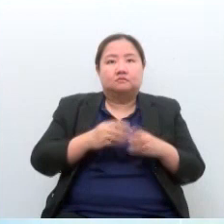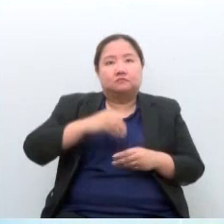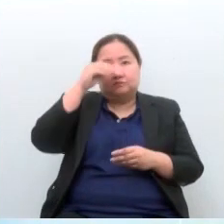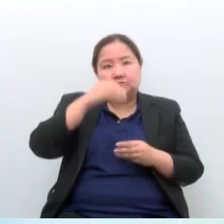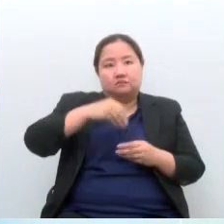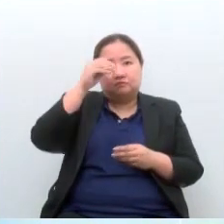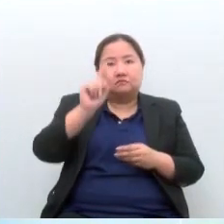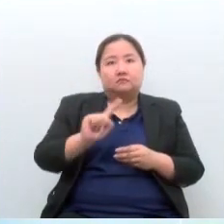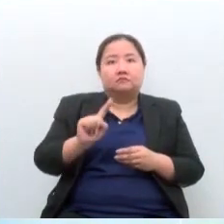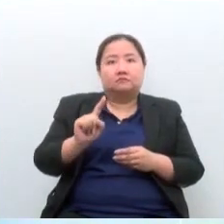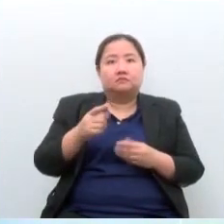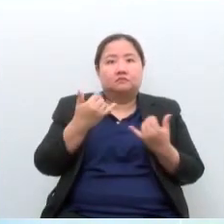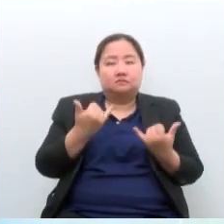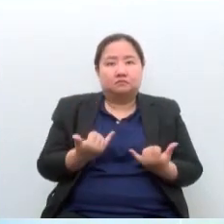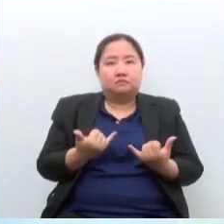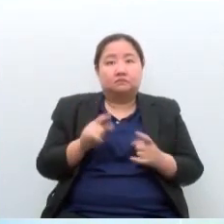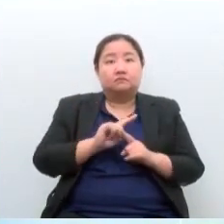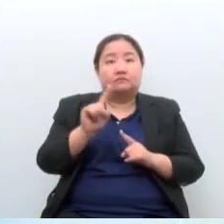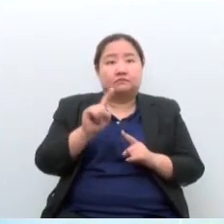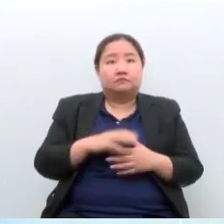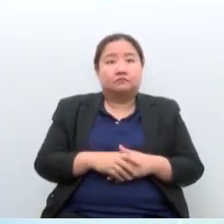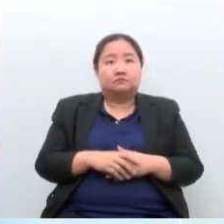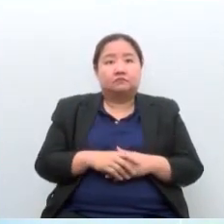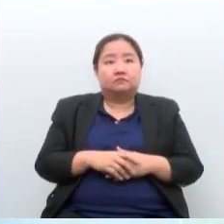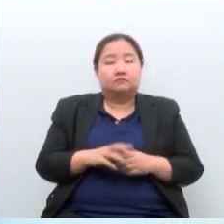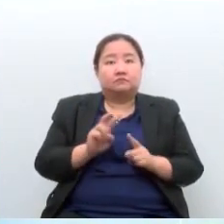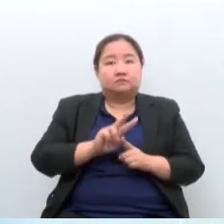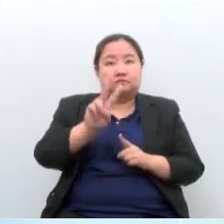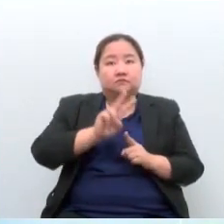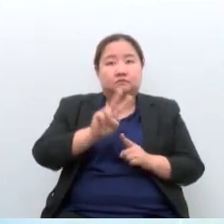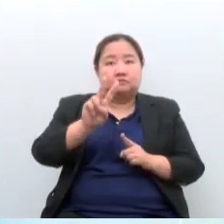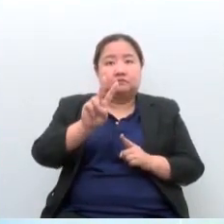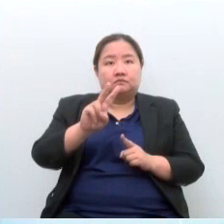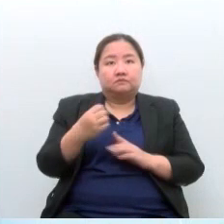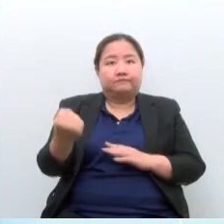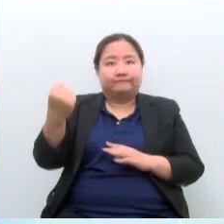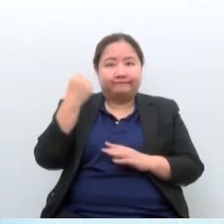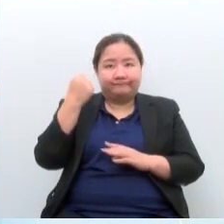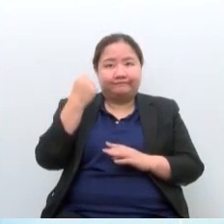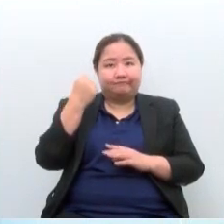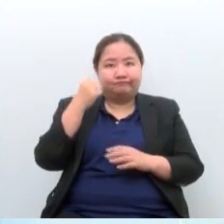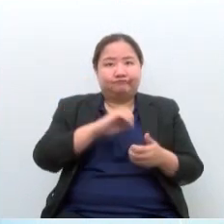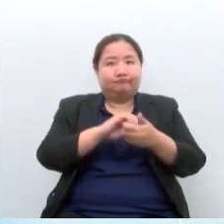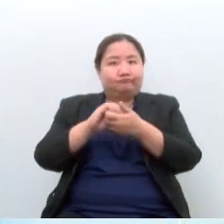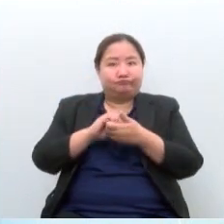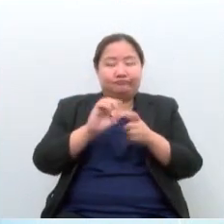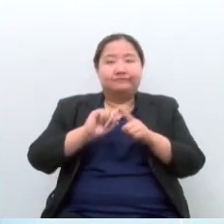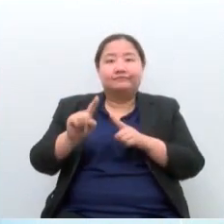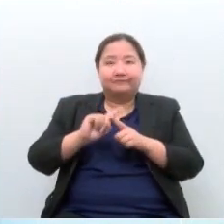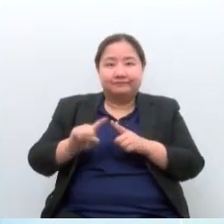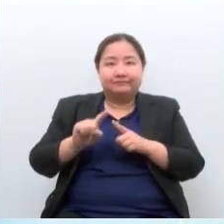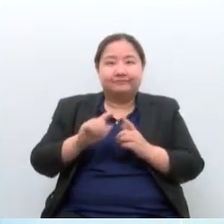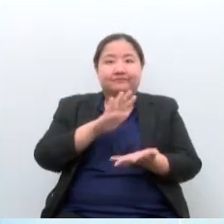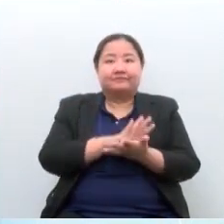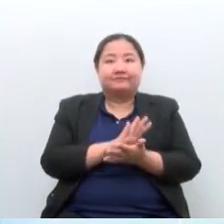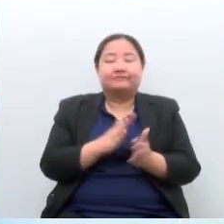คือหลักการในนโยบายข้อที่ 1นะครับส่วนข้อที่ 2คือว่าสร้างความเข้มแข็งแบบเครือข่ายบริหารจัดการธุรการโรงเรียนขนาด